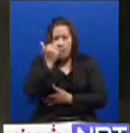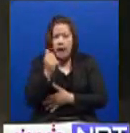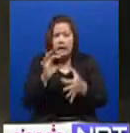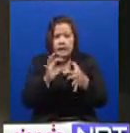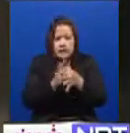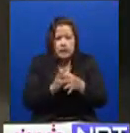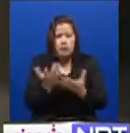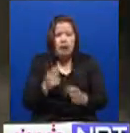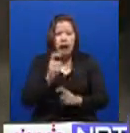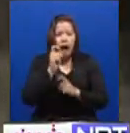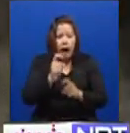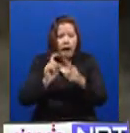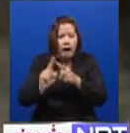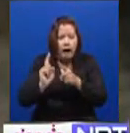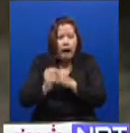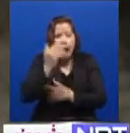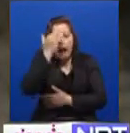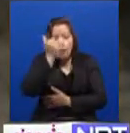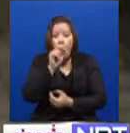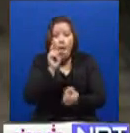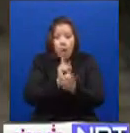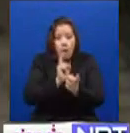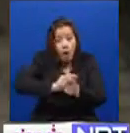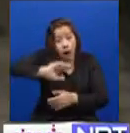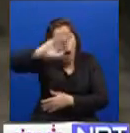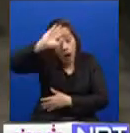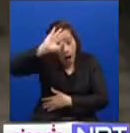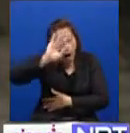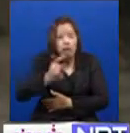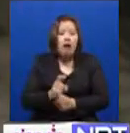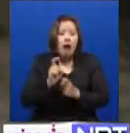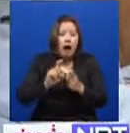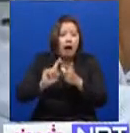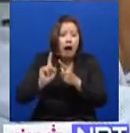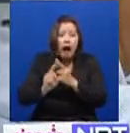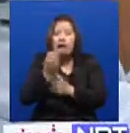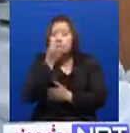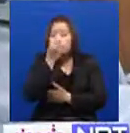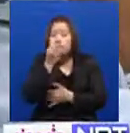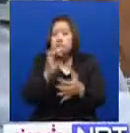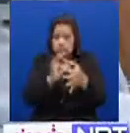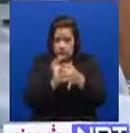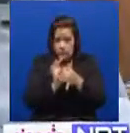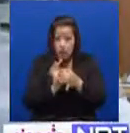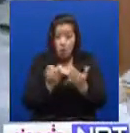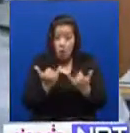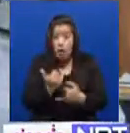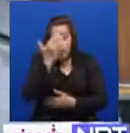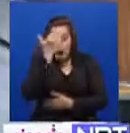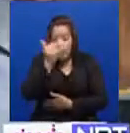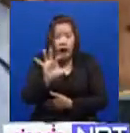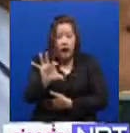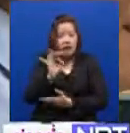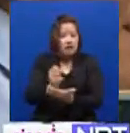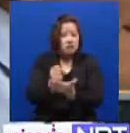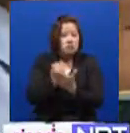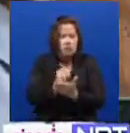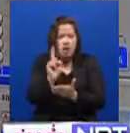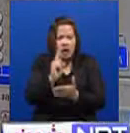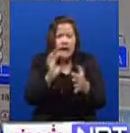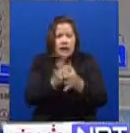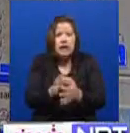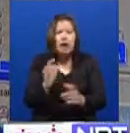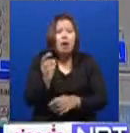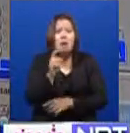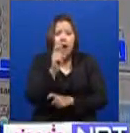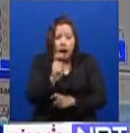ความซับซ้อนในกรณีพบผู้ป่วยที่ได้รับพิษจากการรับประทานอาหารและครั้งนี้ได้ถูกนำมาใช้เพื่อตรวจหาความเป็นพิษ